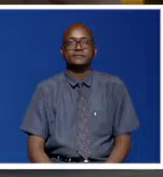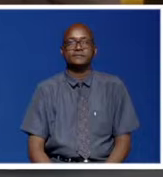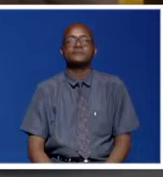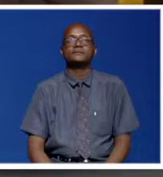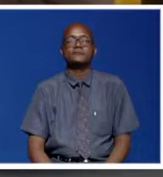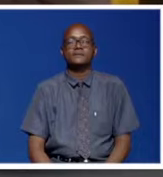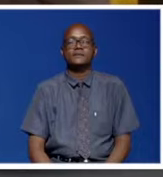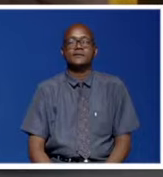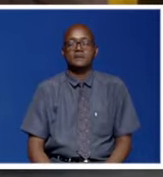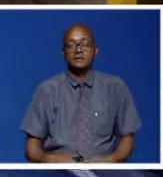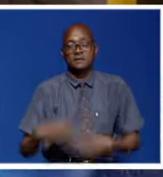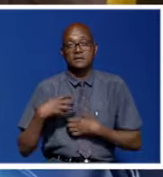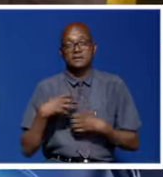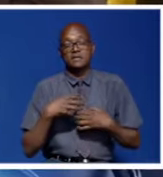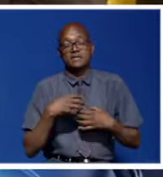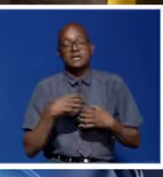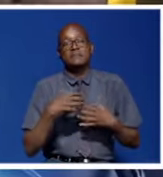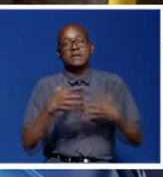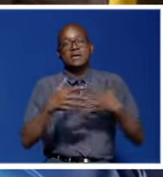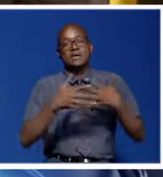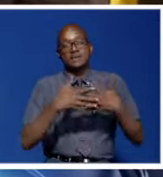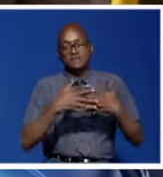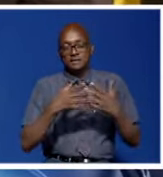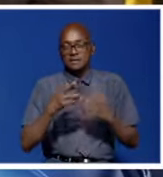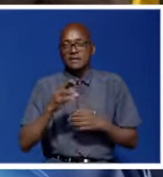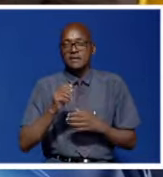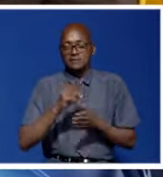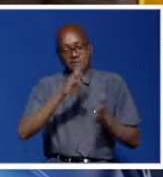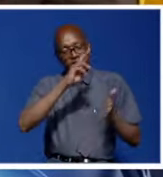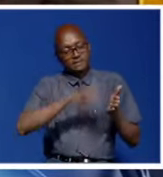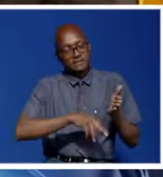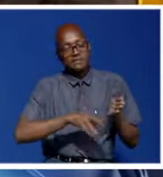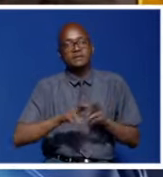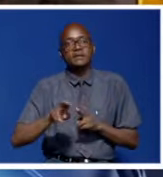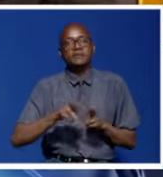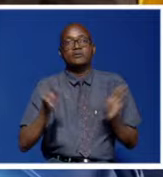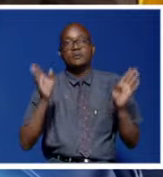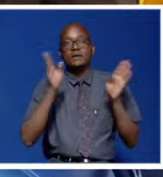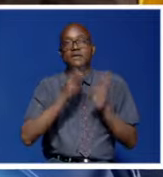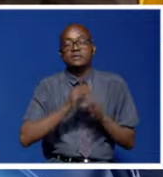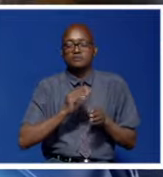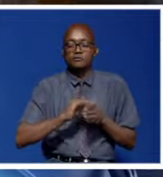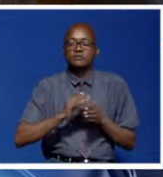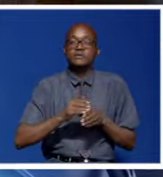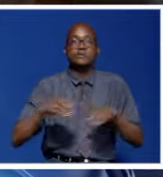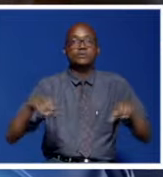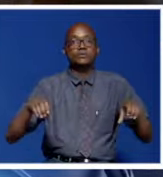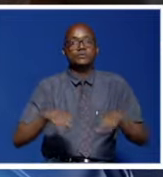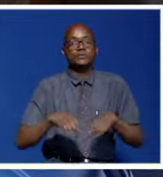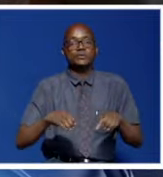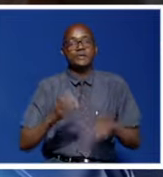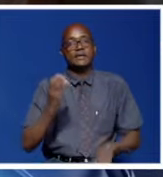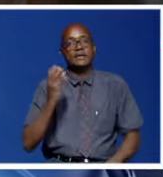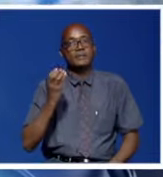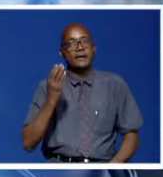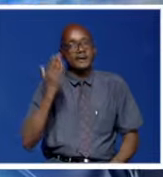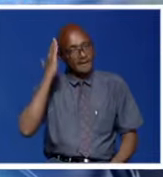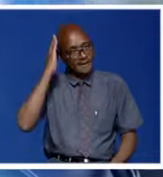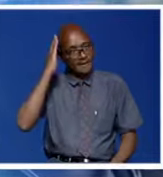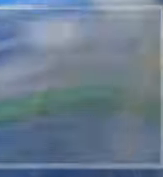Na jeshi la magereza pamoja na REA wasaini mkataba wa kumaliza matumizi ya kuni na mkaa.